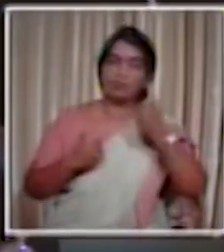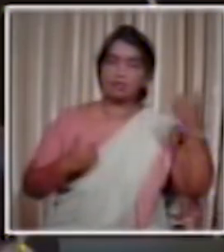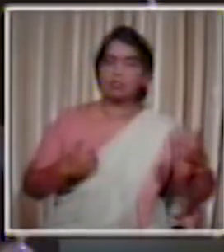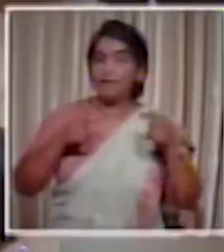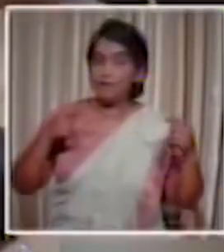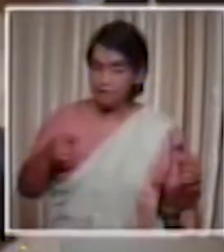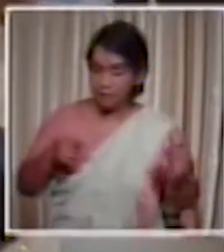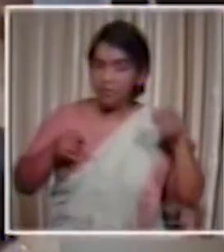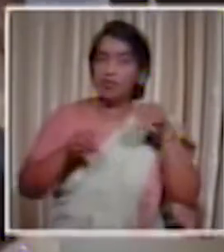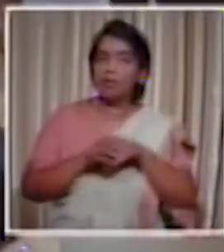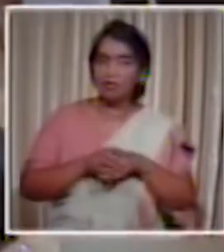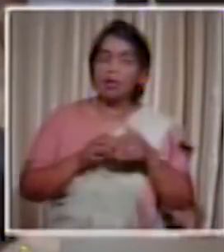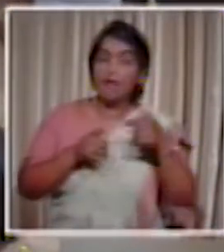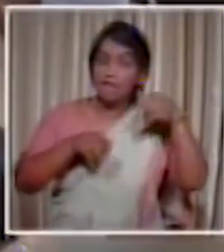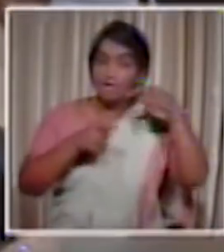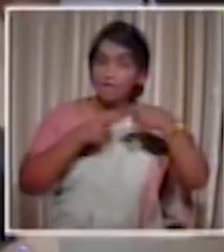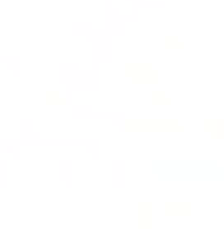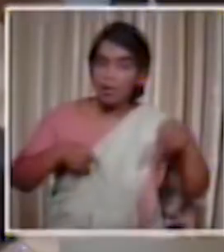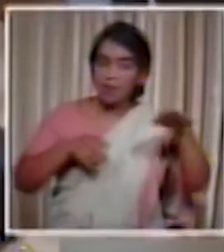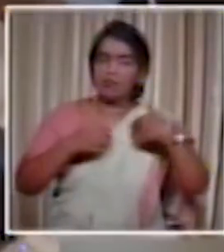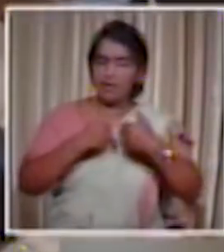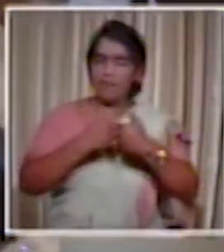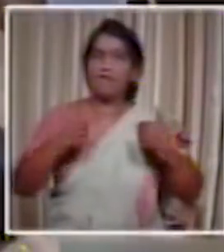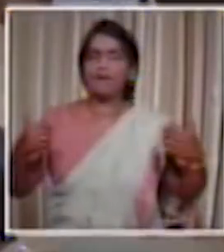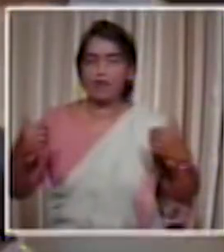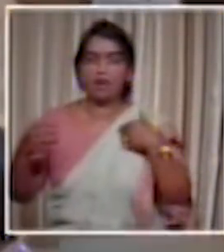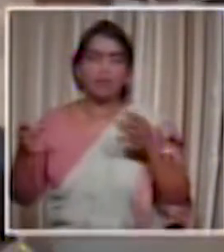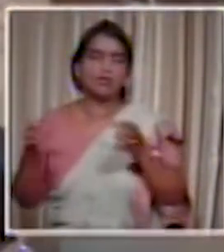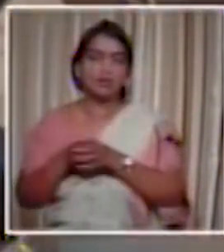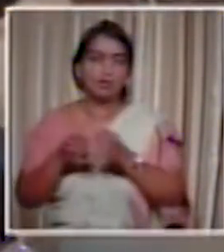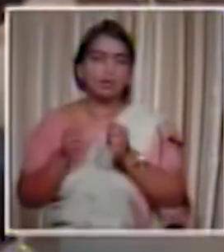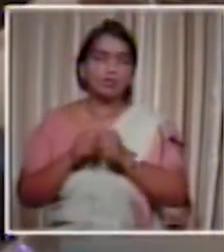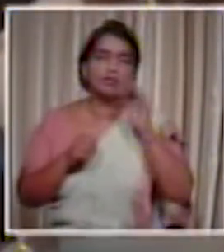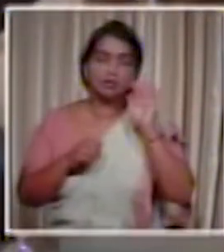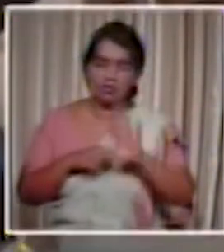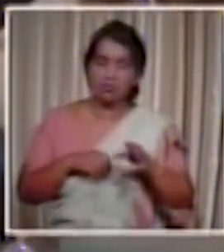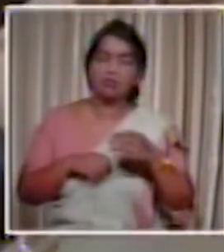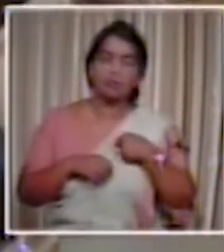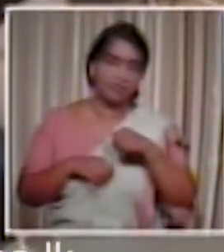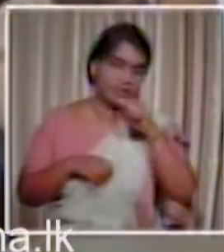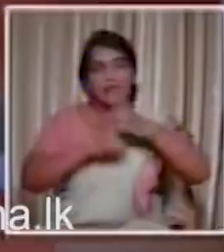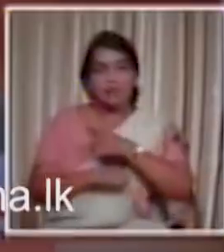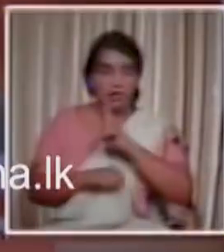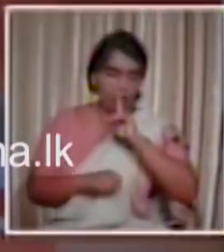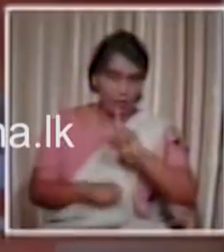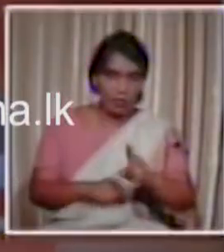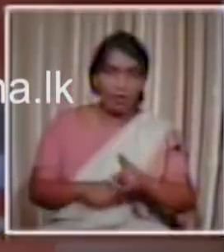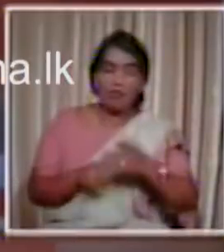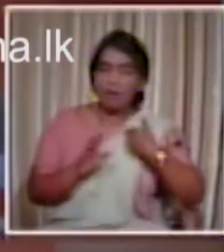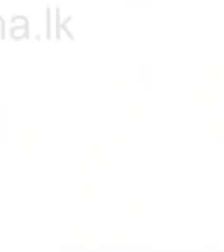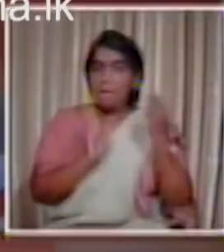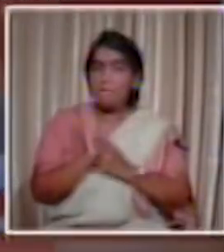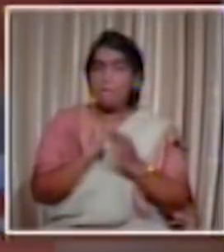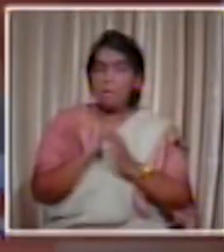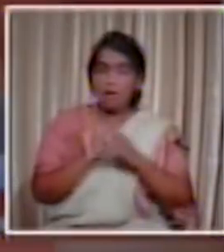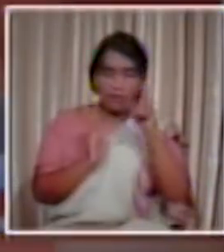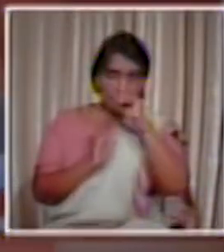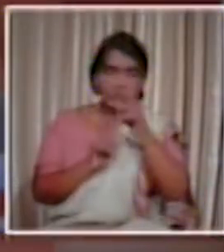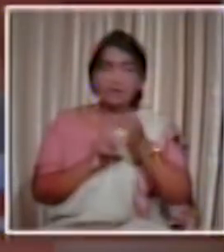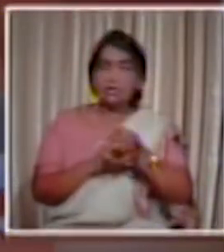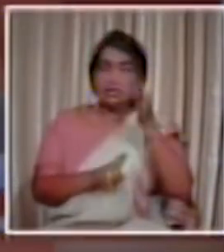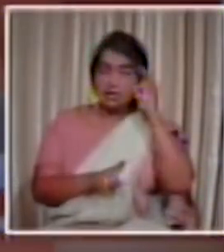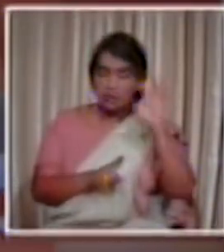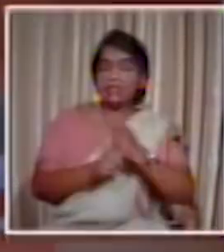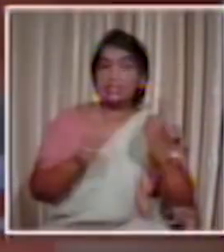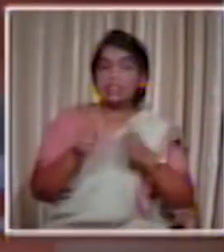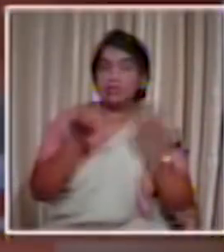වුණා. ස්වාධීන කණ්ඩායමක් විදිහටයි අපි කටයුතු කරන්නේ කියන එක පැහැදිලි කරන්නට ඕනේ. පහුගිය මාර්තු මාසේ ජනාධිපතිවරයා